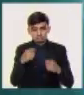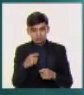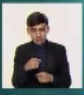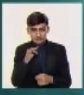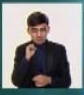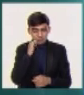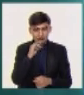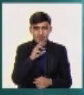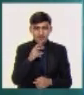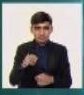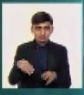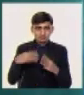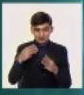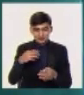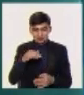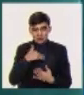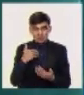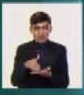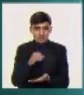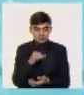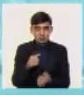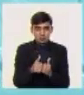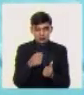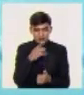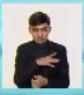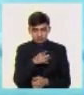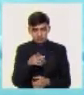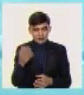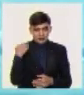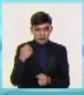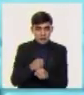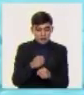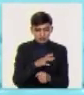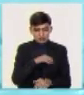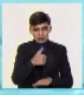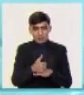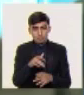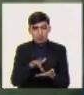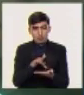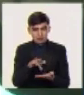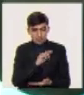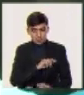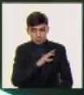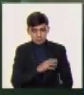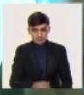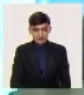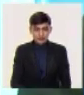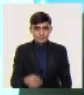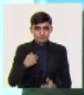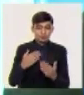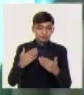нами баба Катя разговаривать не захотела, но соседи говорят, что она очень начитана и раньше работала главным бухгалтером. И сколько мы с ней